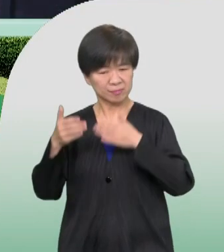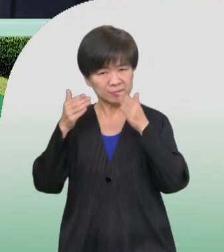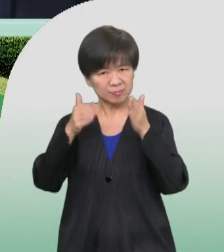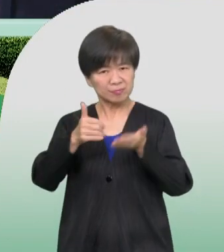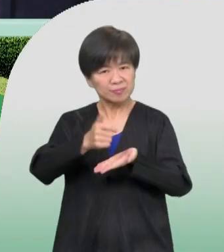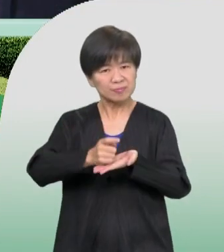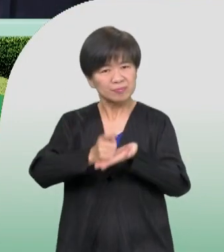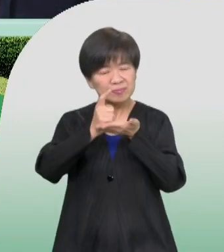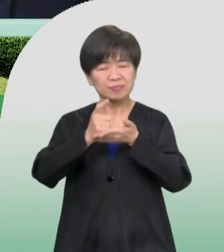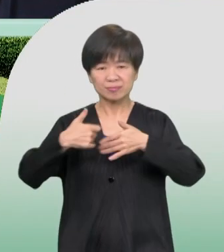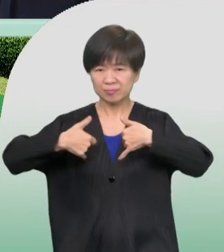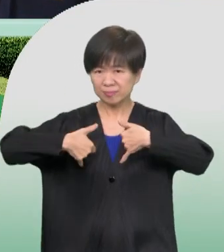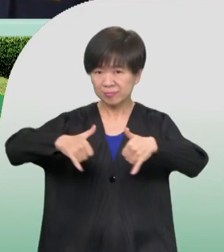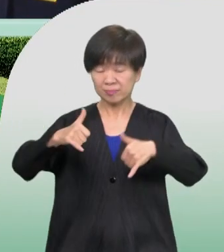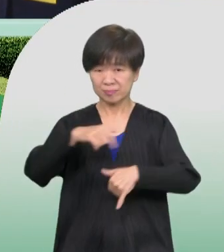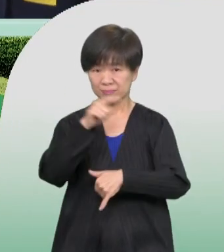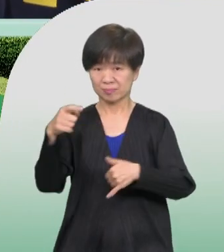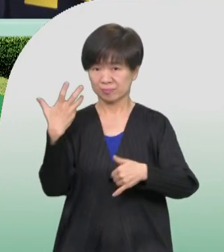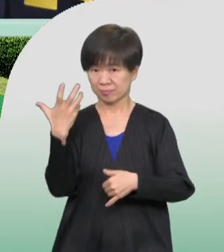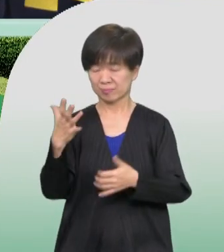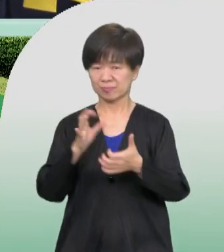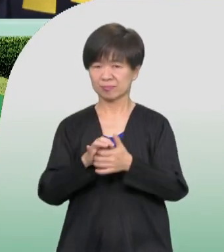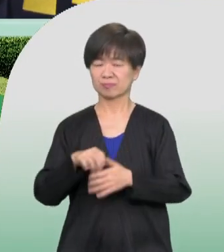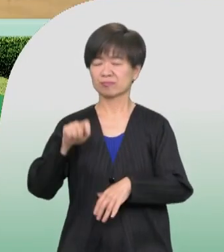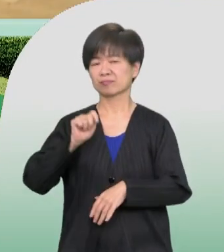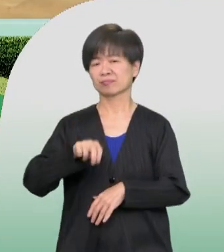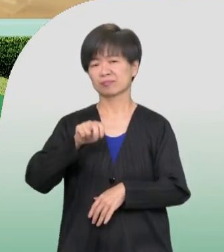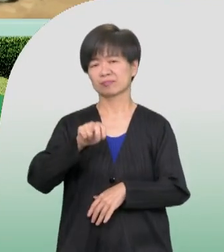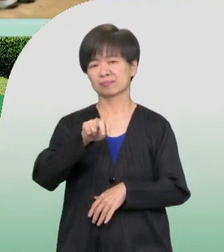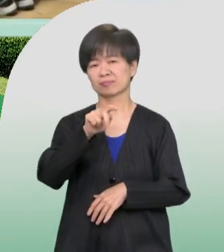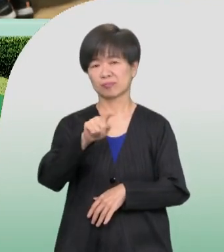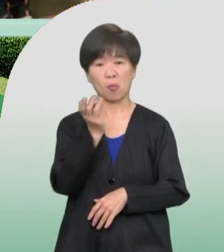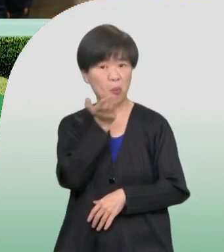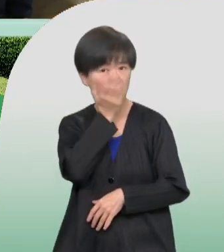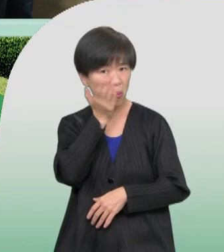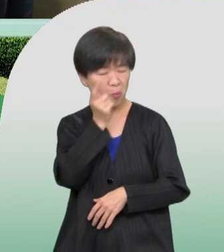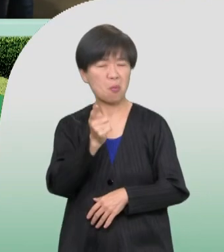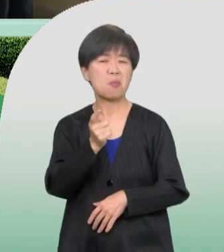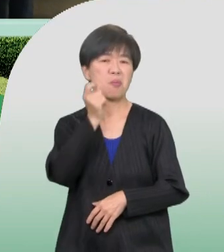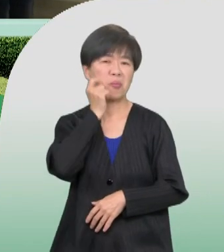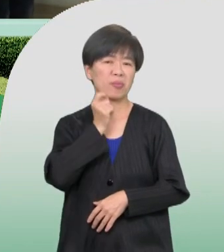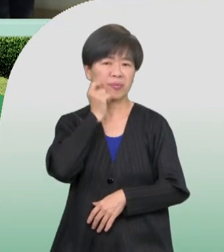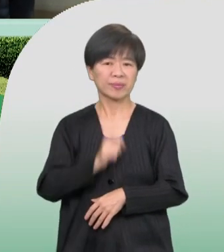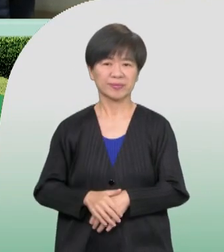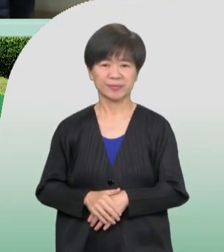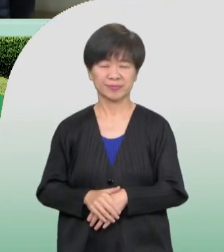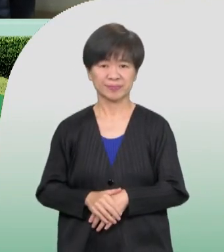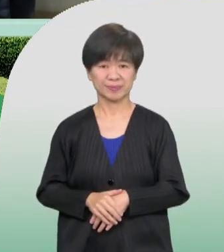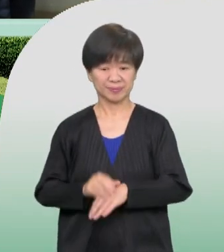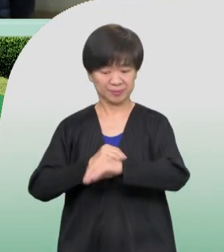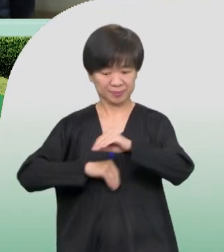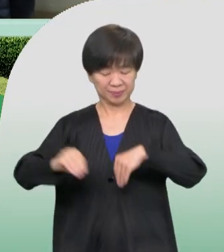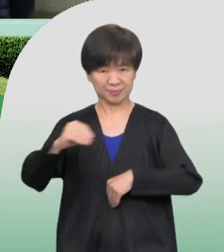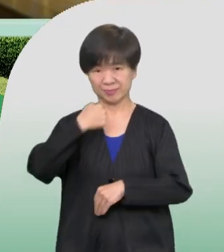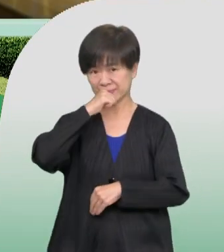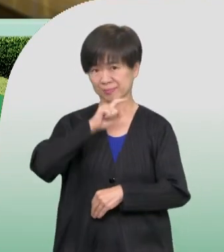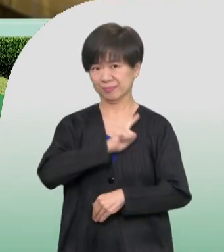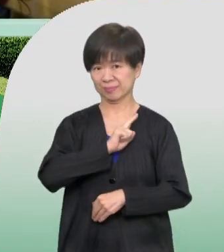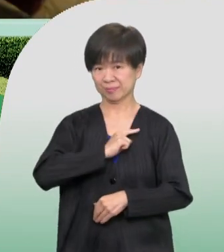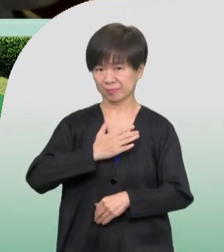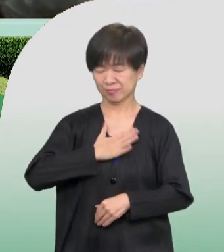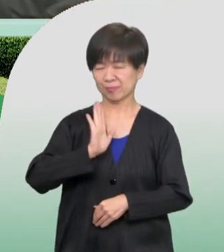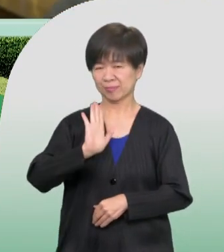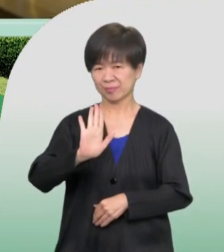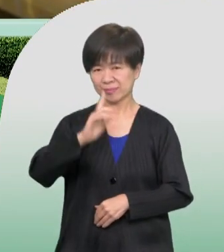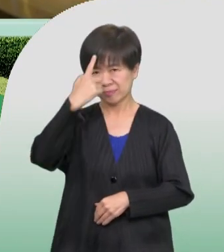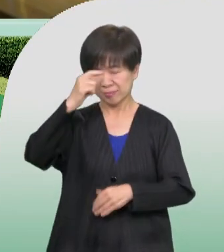西班牙的朝圣之路是当当人用行路去旅行一条当经典的路线，也是台湾没有自家的朝圣之